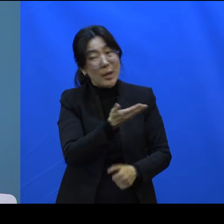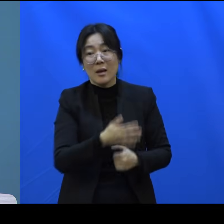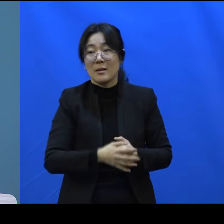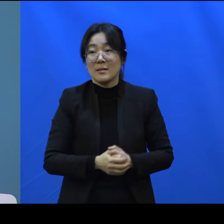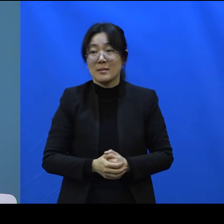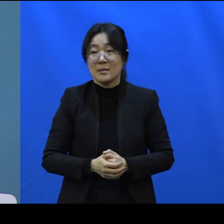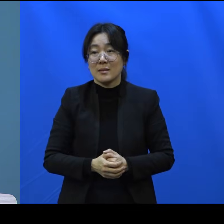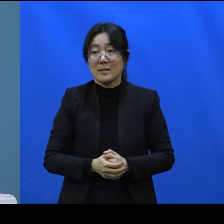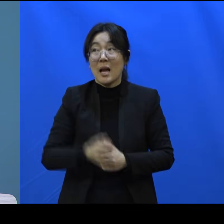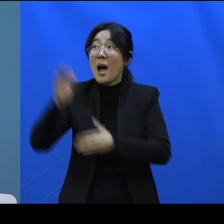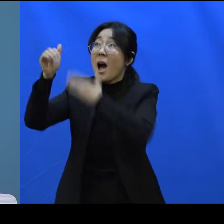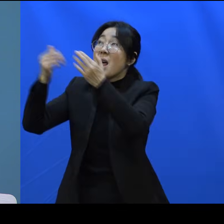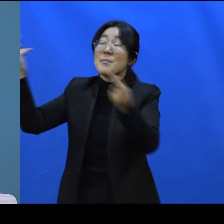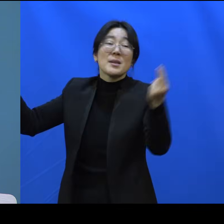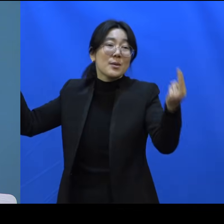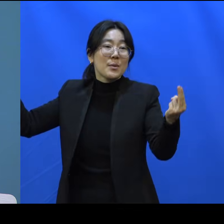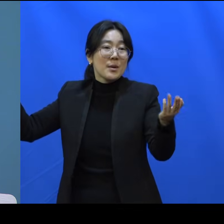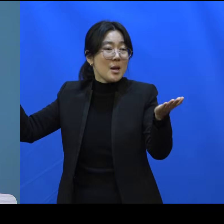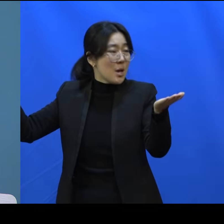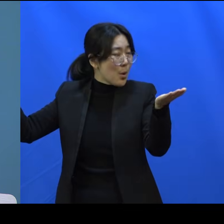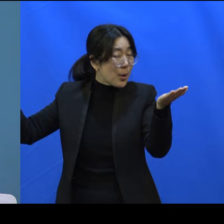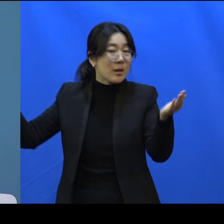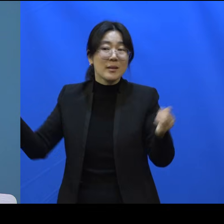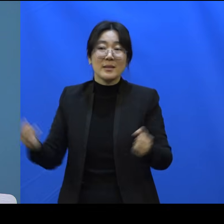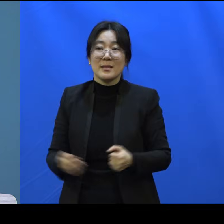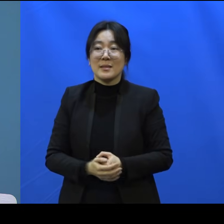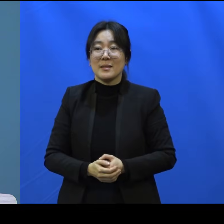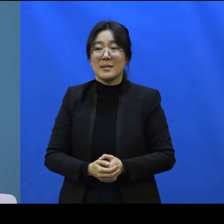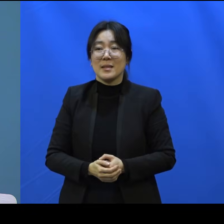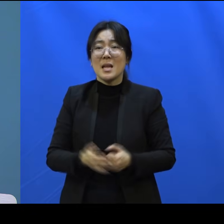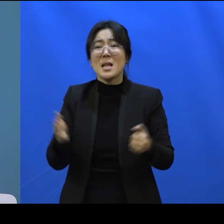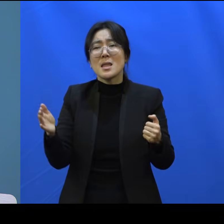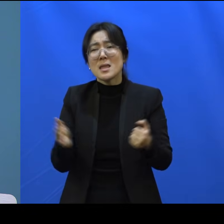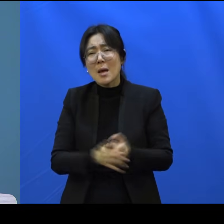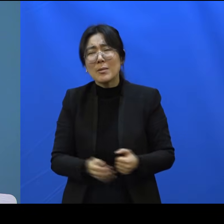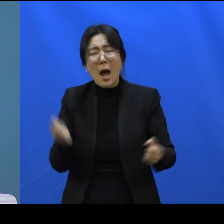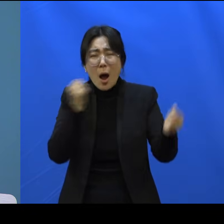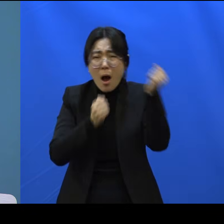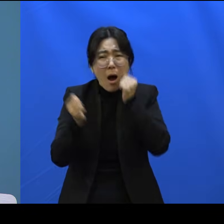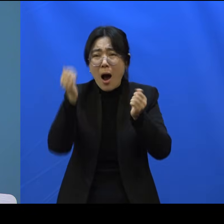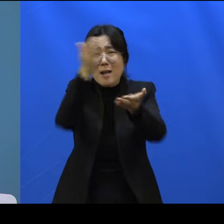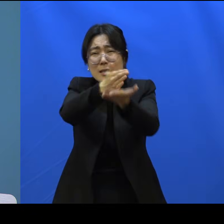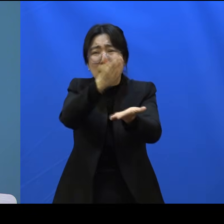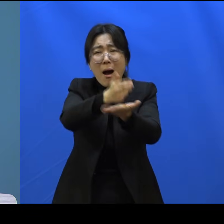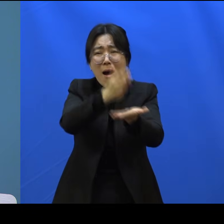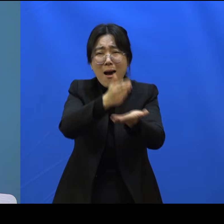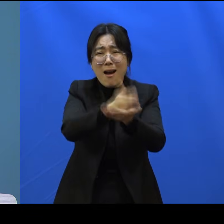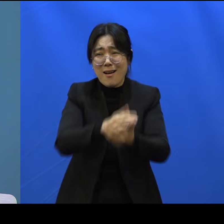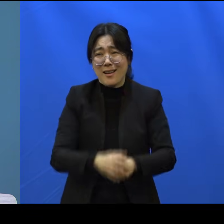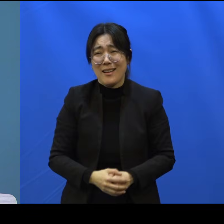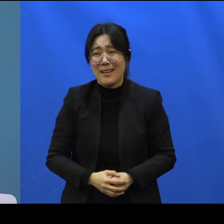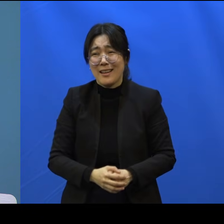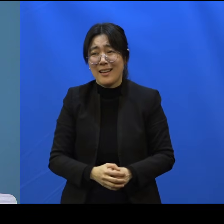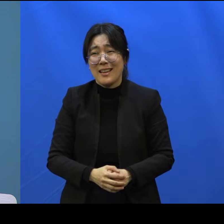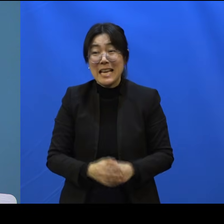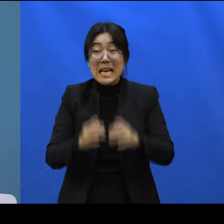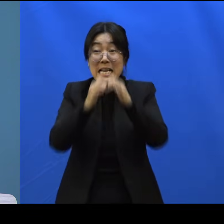우리가 얼마나 헛된 짓을 많이 하는지 몰라. 공허한 일을 많이 하는지, 불필요한 에너지를 얼마나 많이 쓰는지 몰라. 되지도 않는 일을.